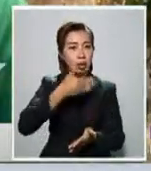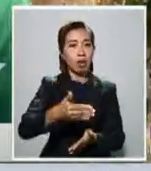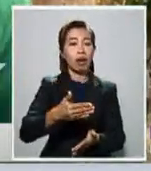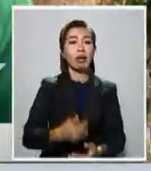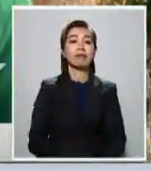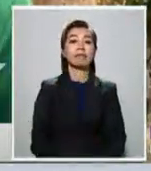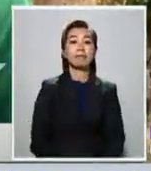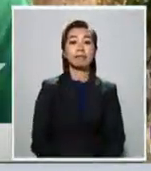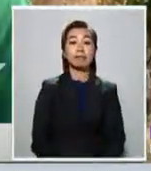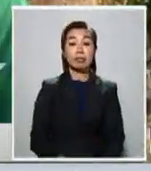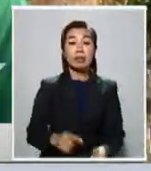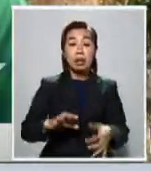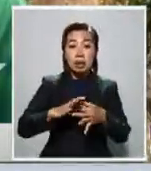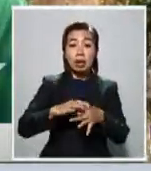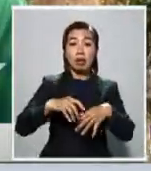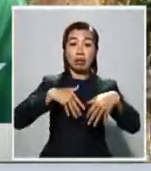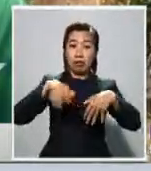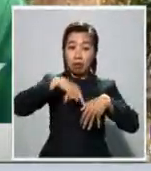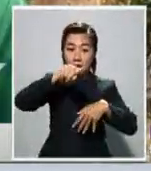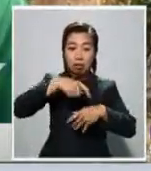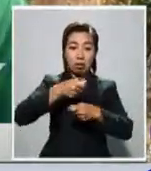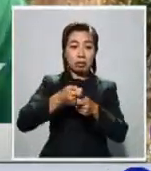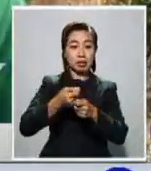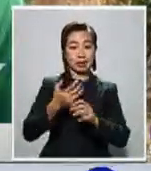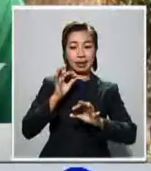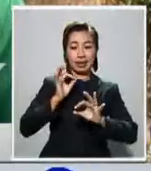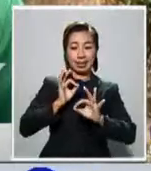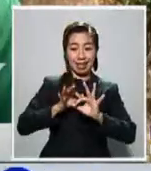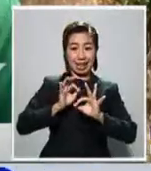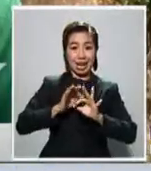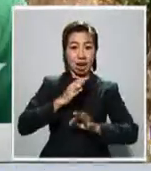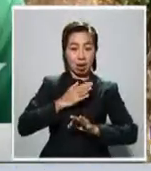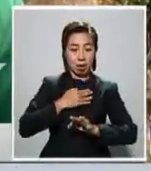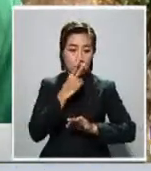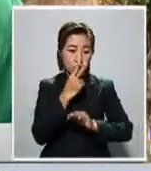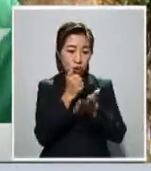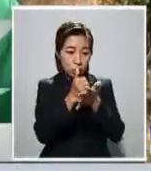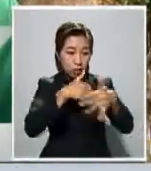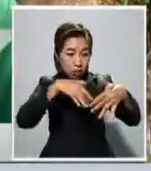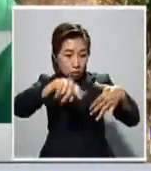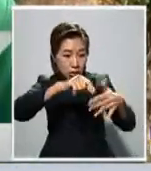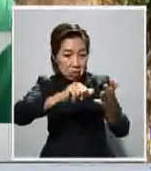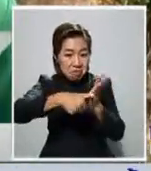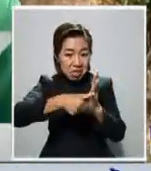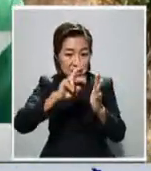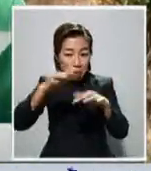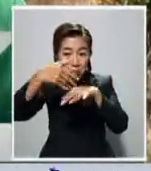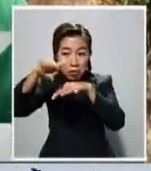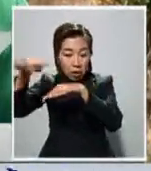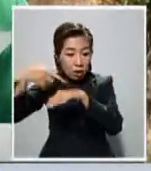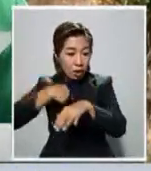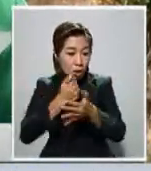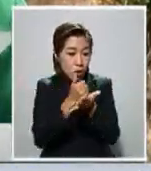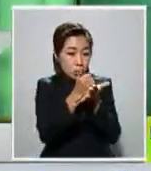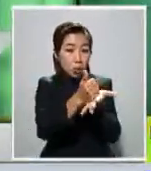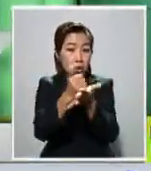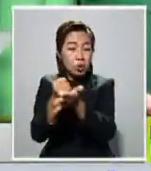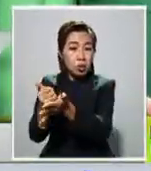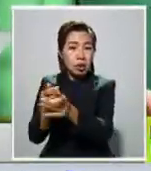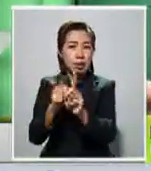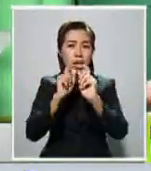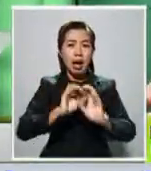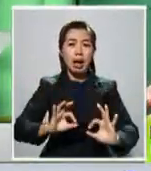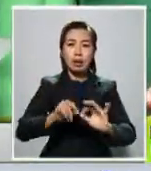ในส่วนของภาระหนี้สินนะที่ทางธกส.ได้ไปช่วยแก้ไขปัญหาหนี้ตรงนี้เนี่ยโดยเฉพาะในส่วนของอำเ